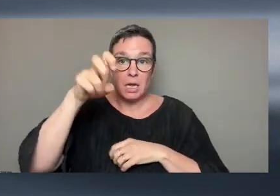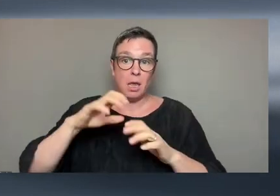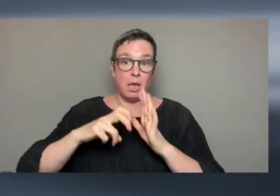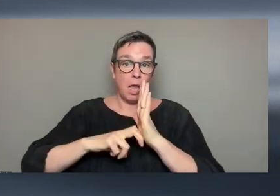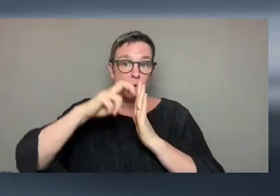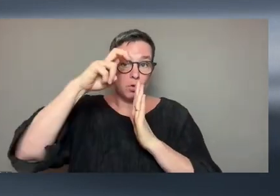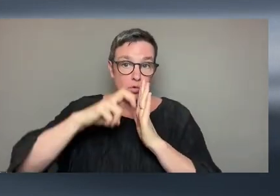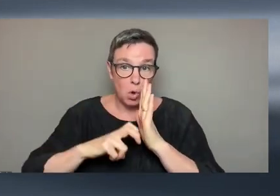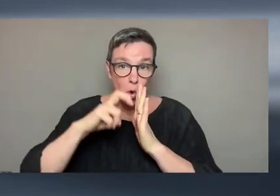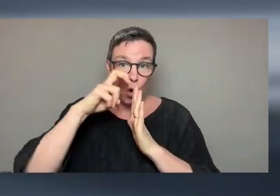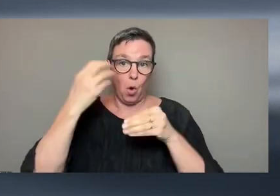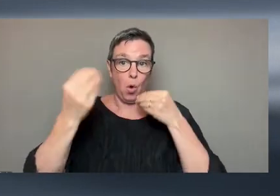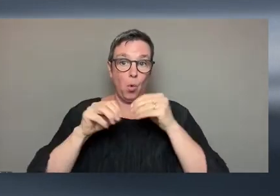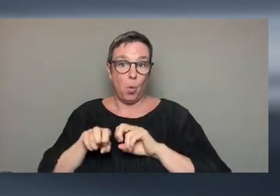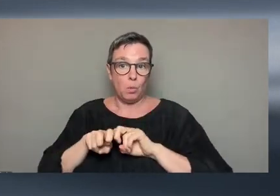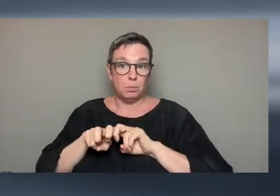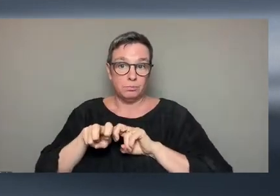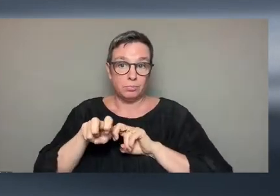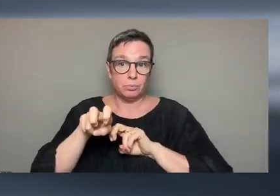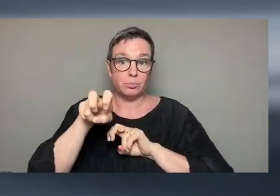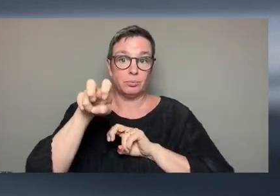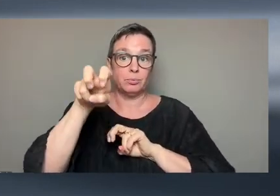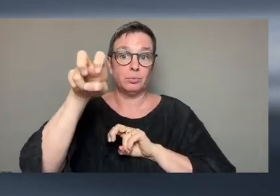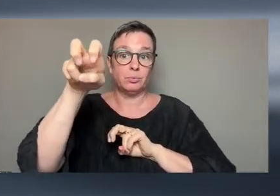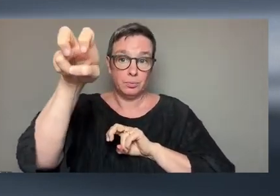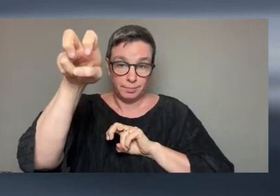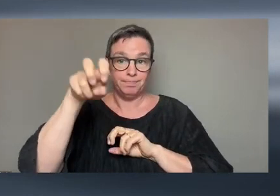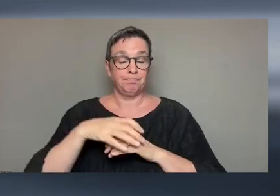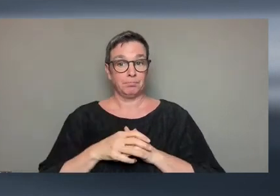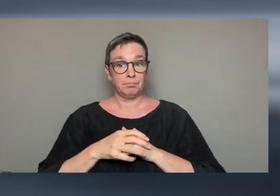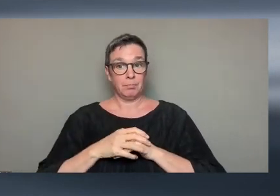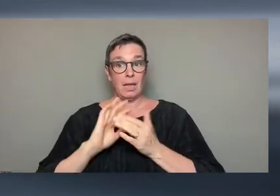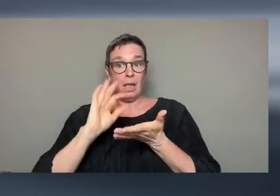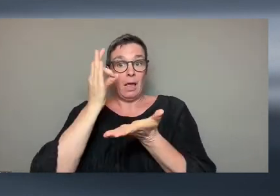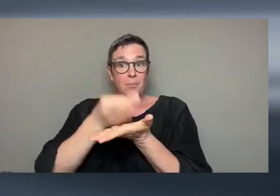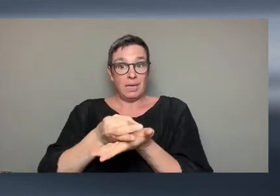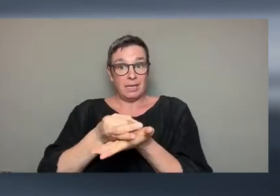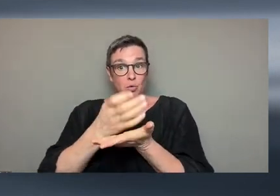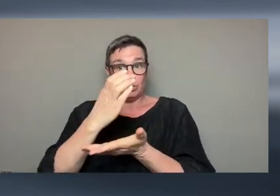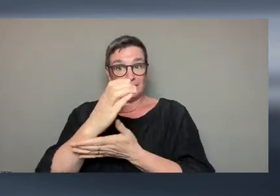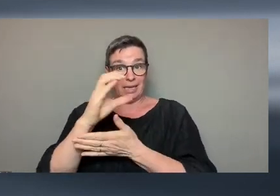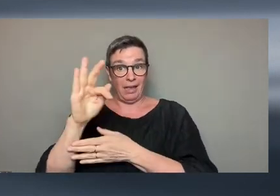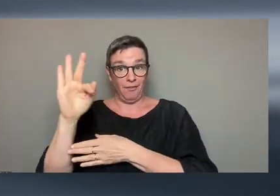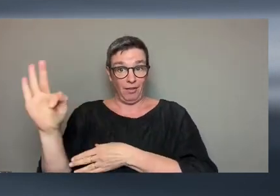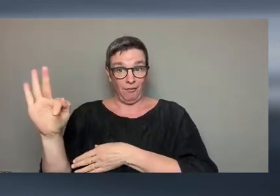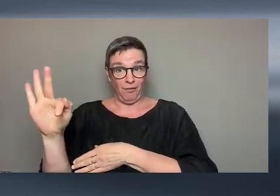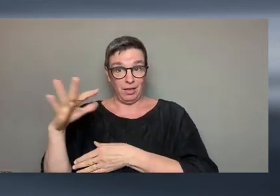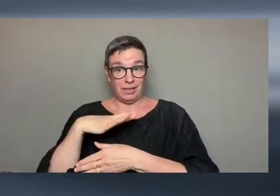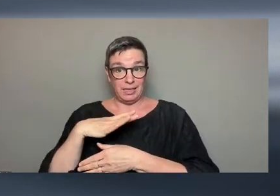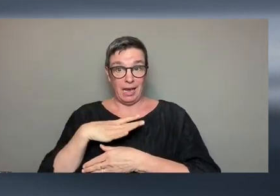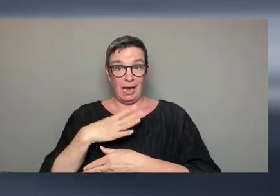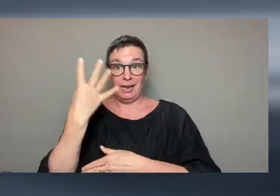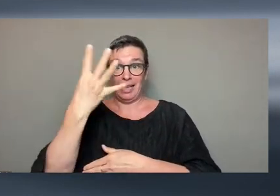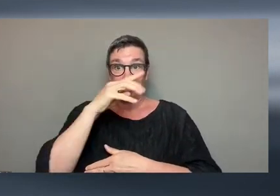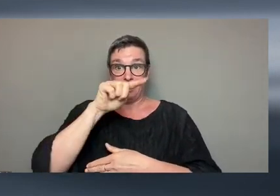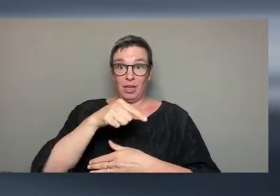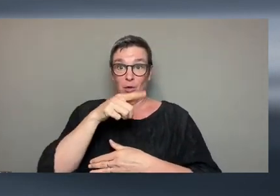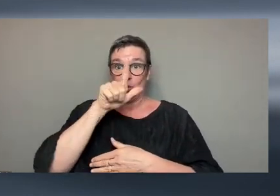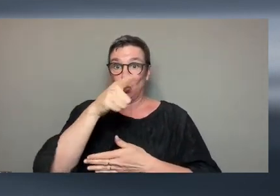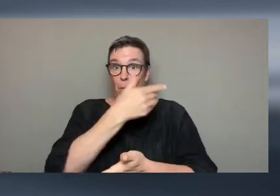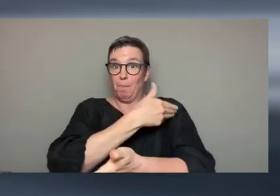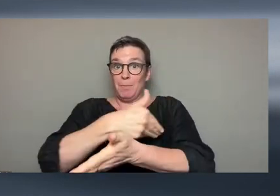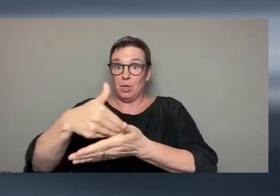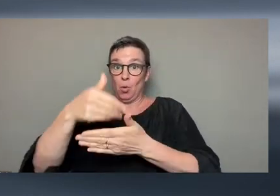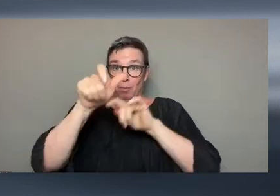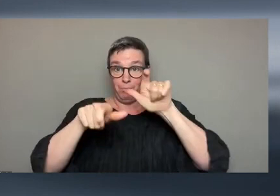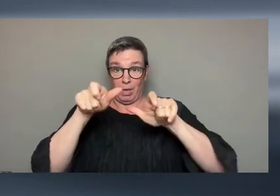ou escalator. L'application mobile CFF compte plus de 4,2 millions d'utilisateurs